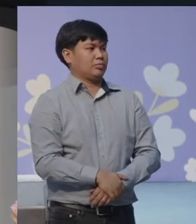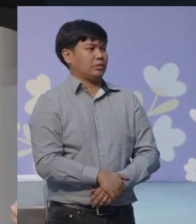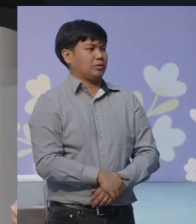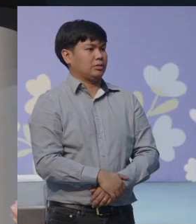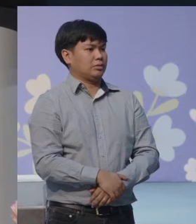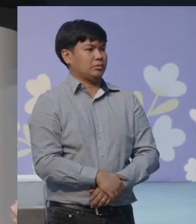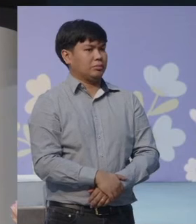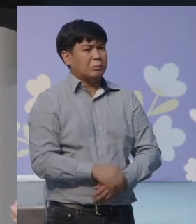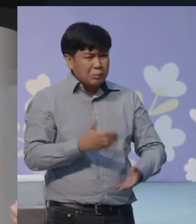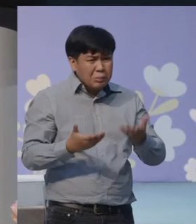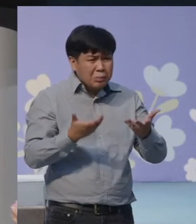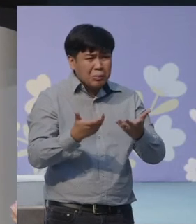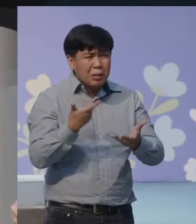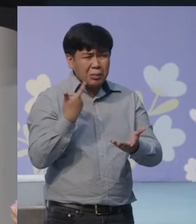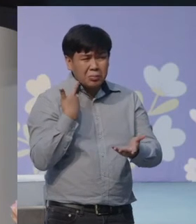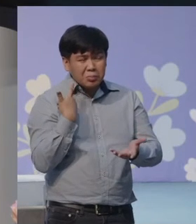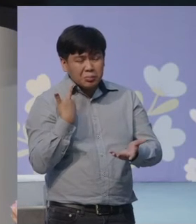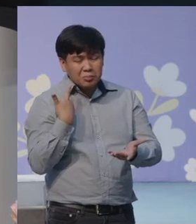Marahil.